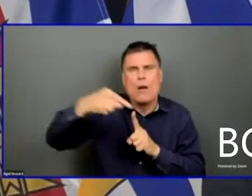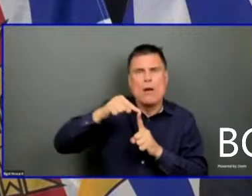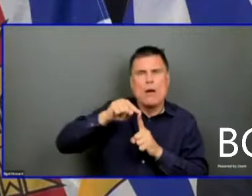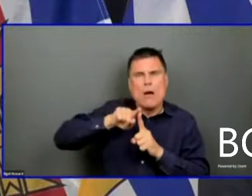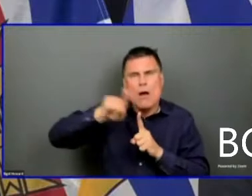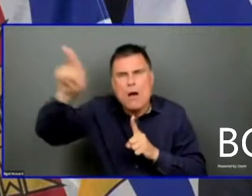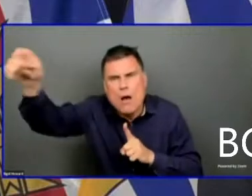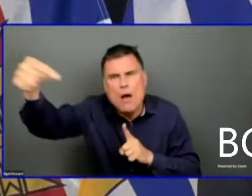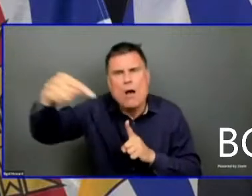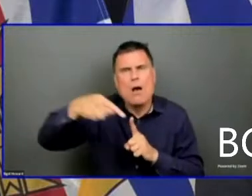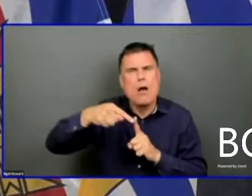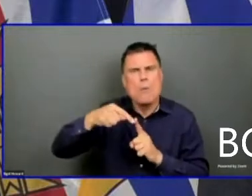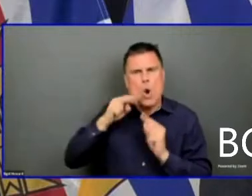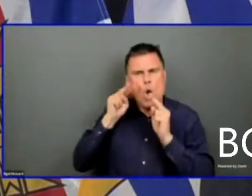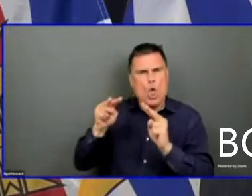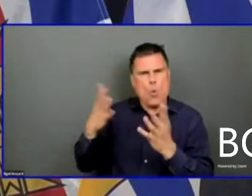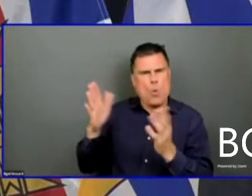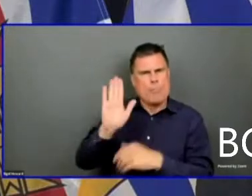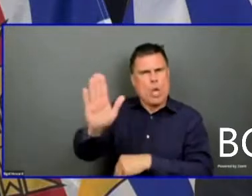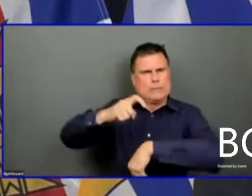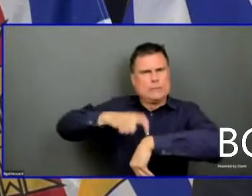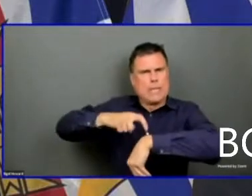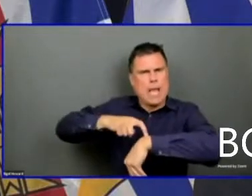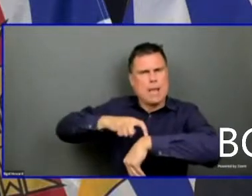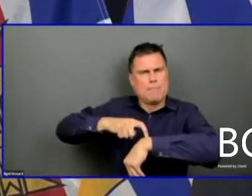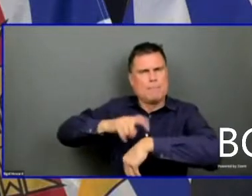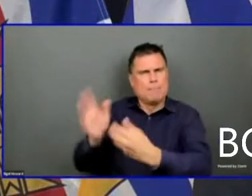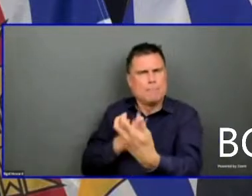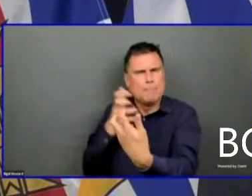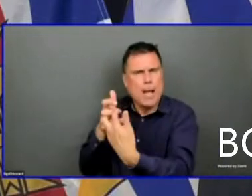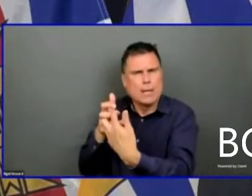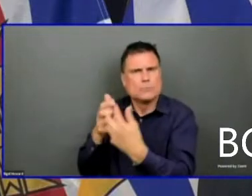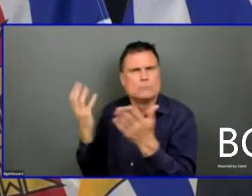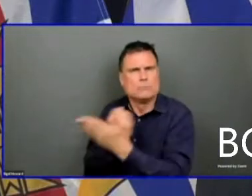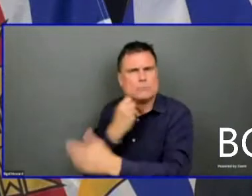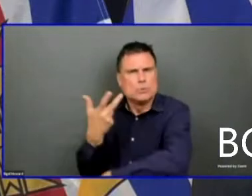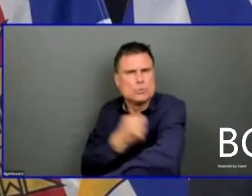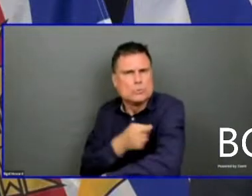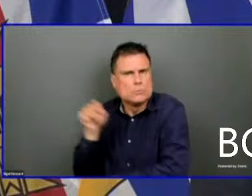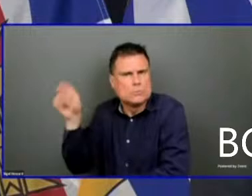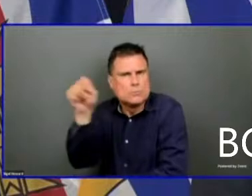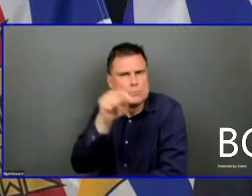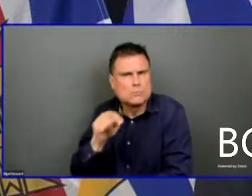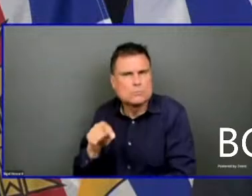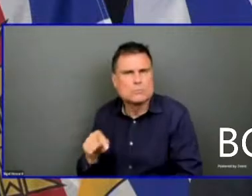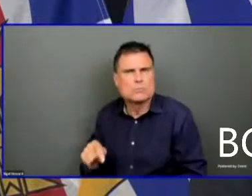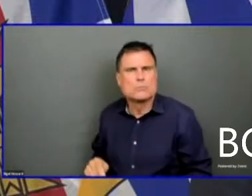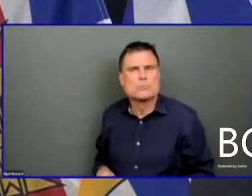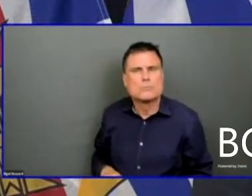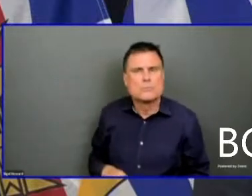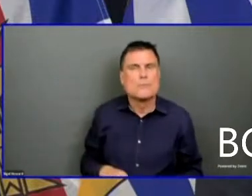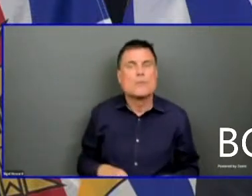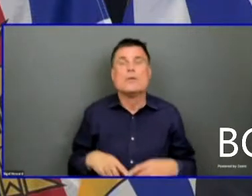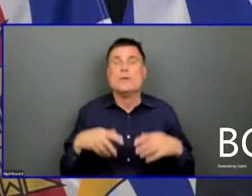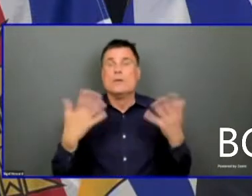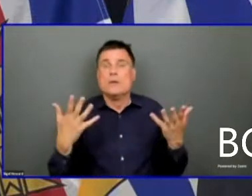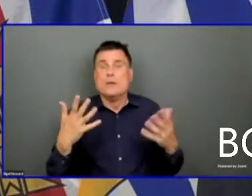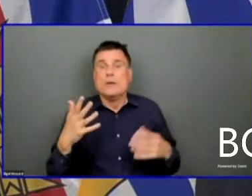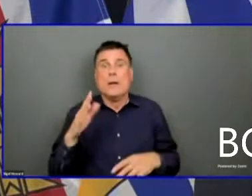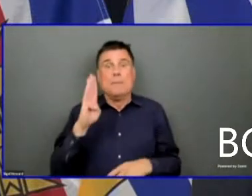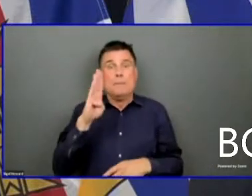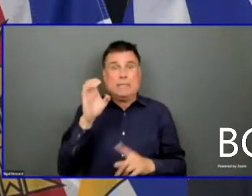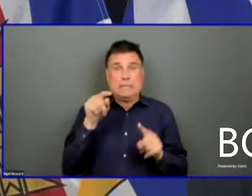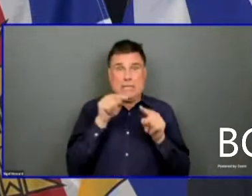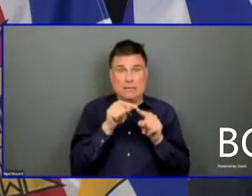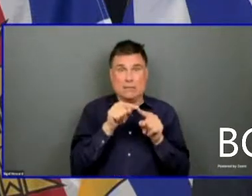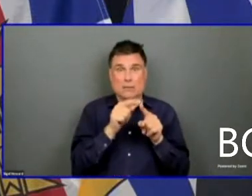Fort St. John 啊这些很远的地方因为那些还有这些工地啊、矿场啊。等等这些